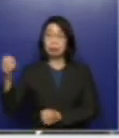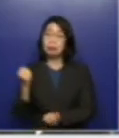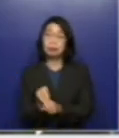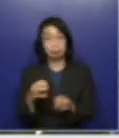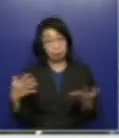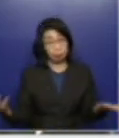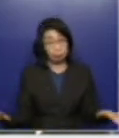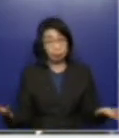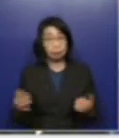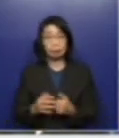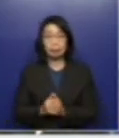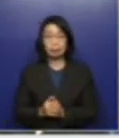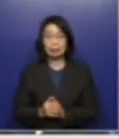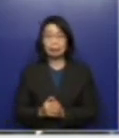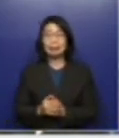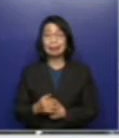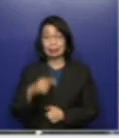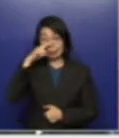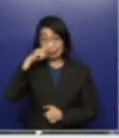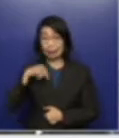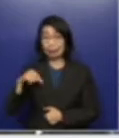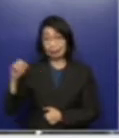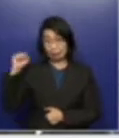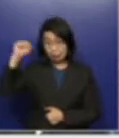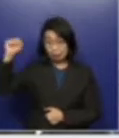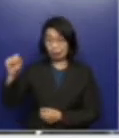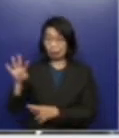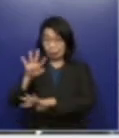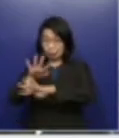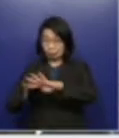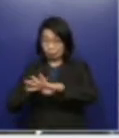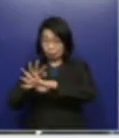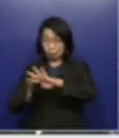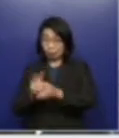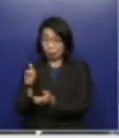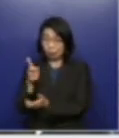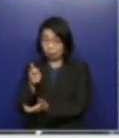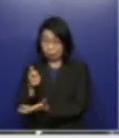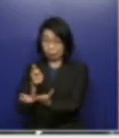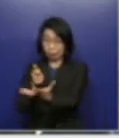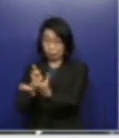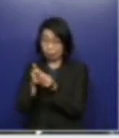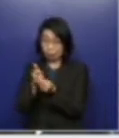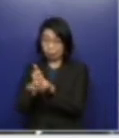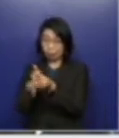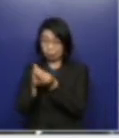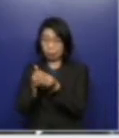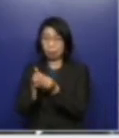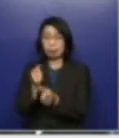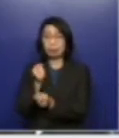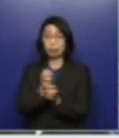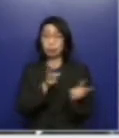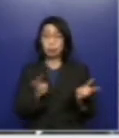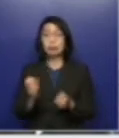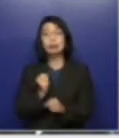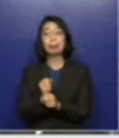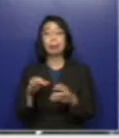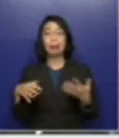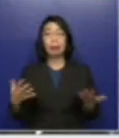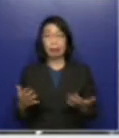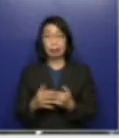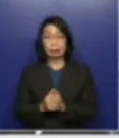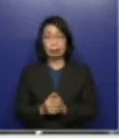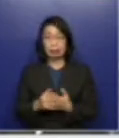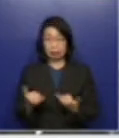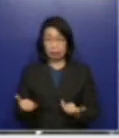ครับว่าไทยชนะท่านเอาไทยชนะที่ให้เขาสแกนแล้วเนี่ยมาจัดการกับเรื่องนี้ได้อย่างไรมีการติ